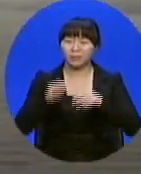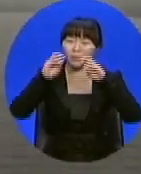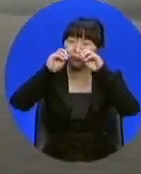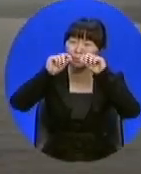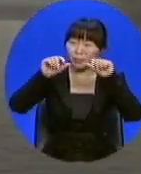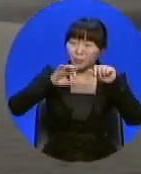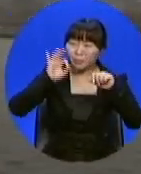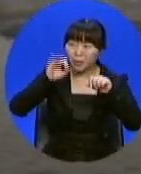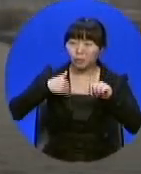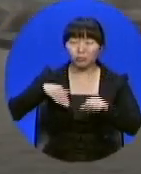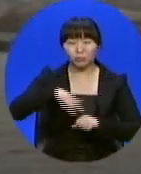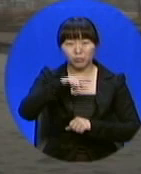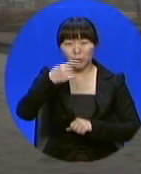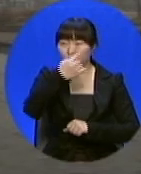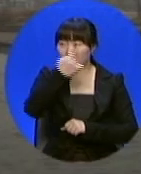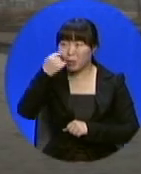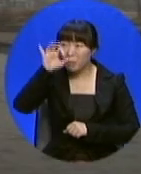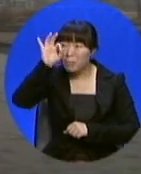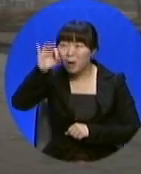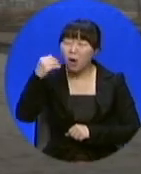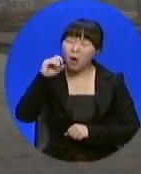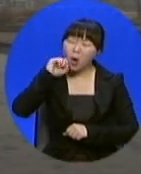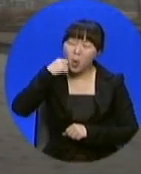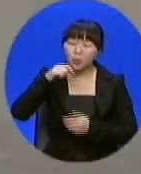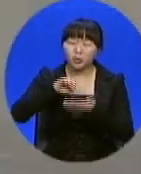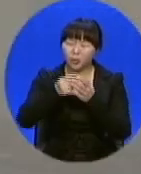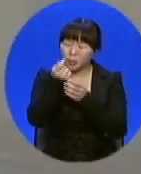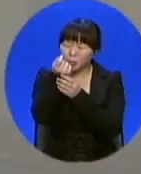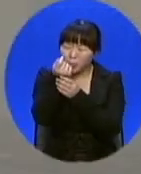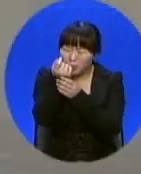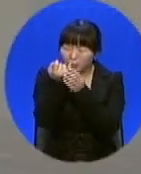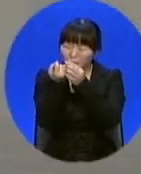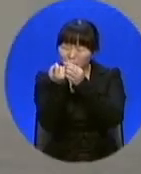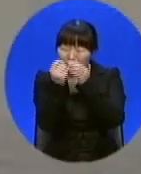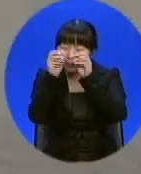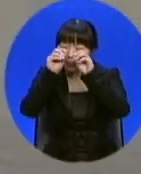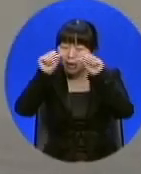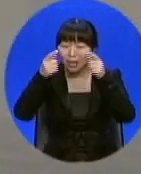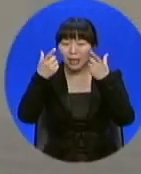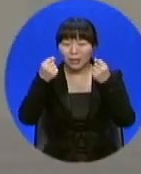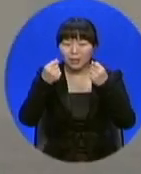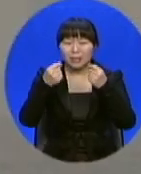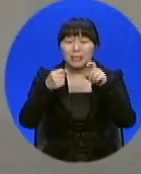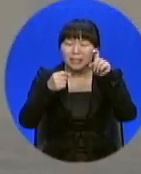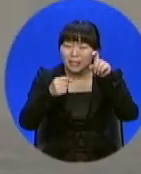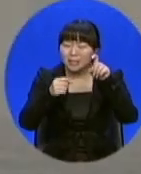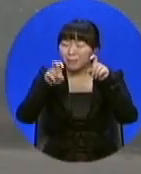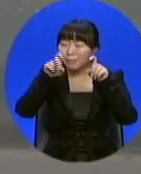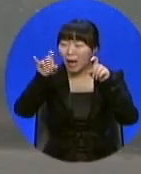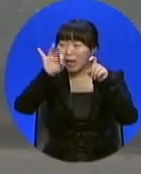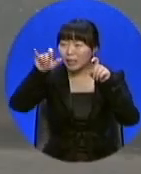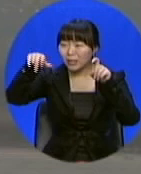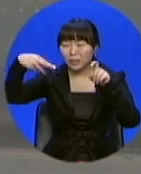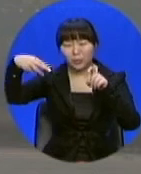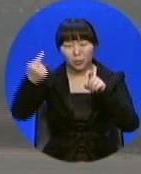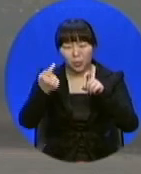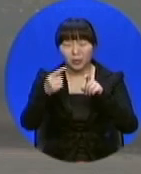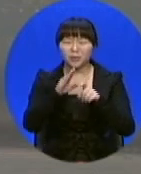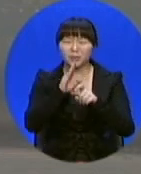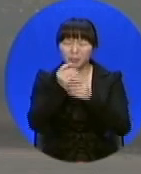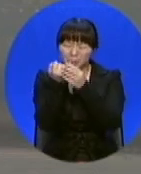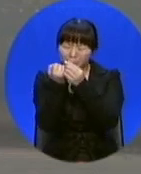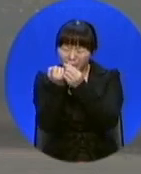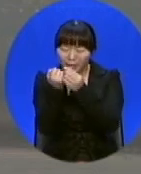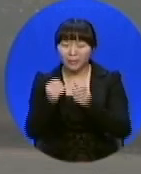미세먼지는 우리 눈에 보이지 않을 정도로 가늘고 작은 먼지 입자로 입자의 지름이 10 마이크로그램 이하의 대기오염